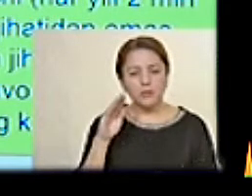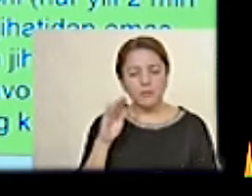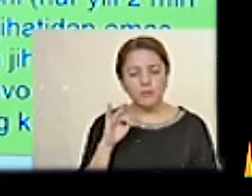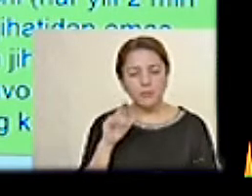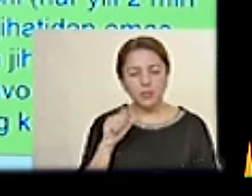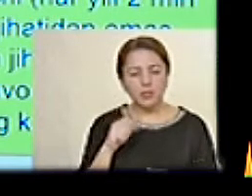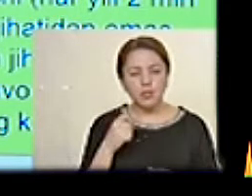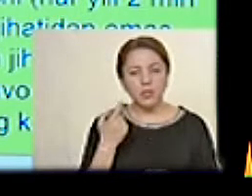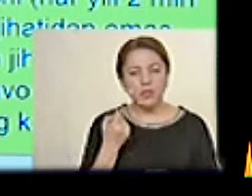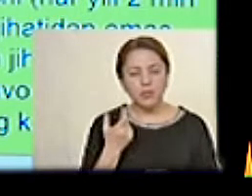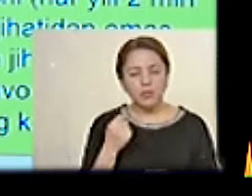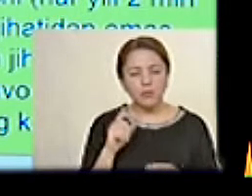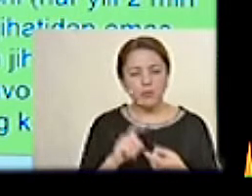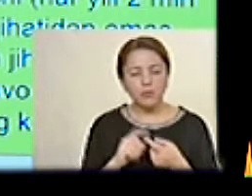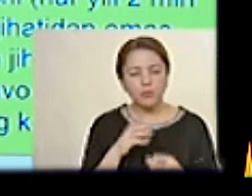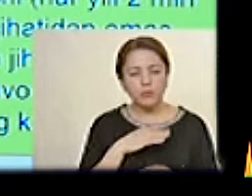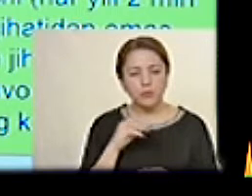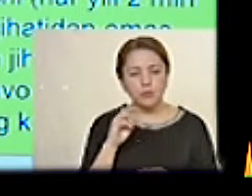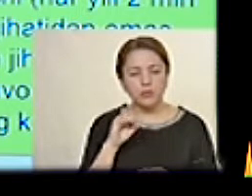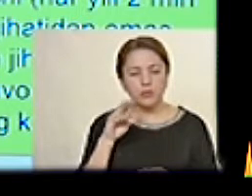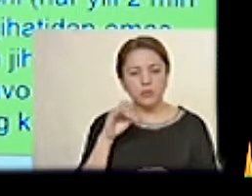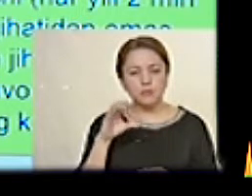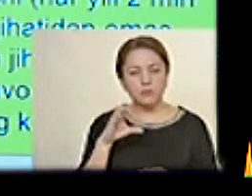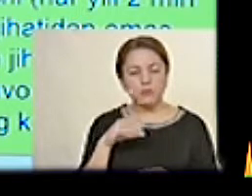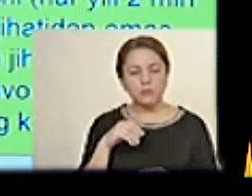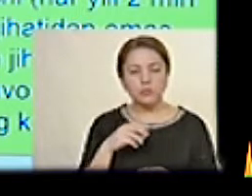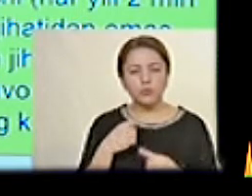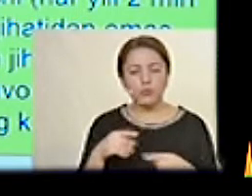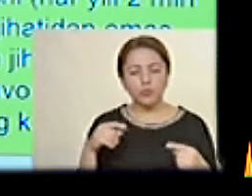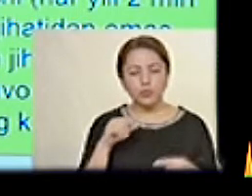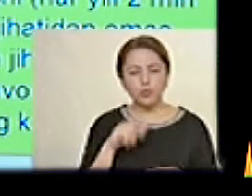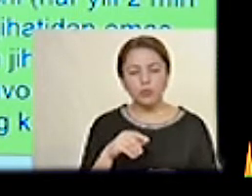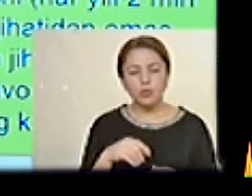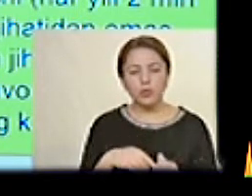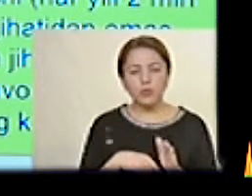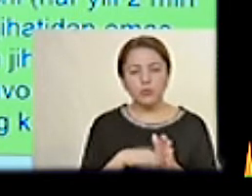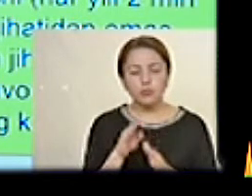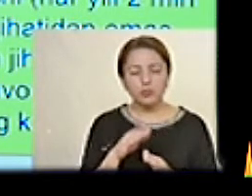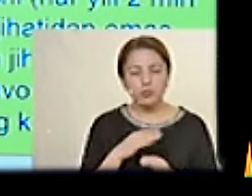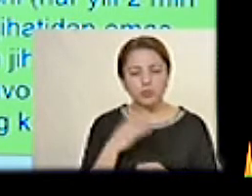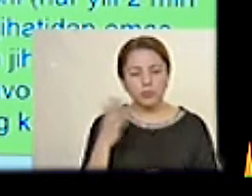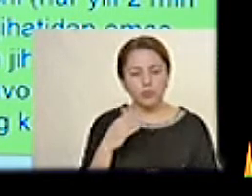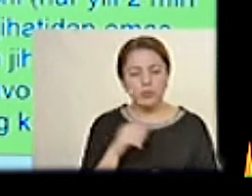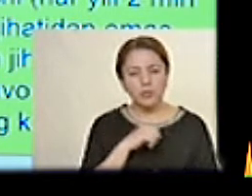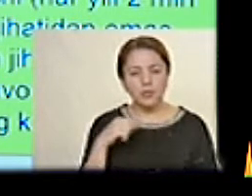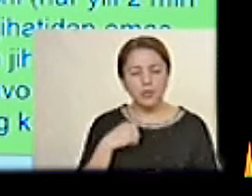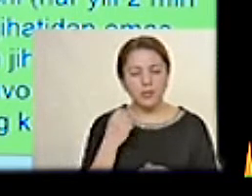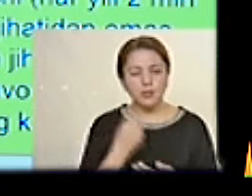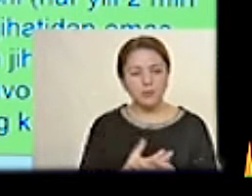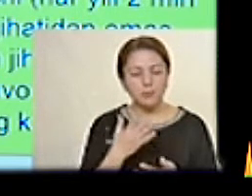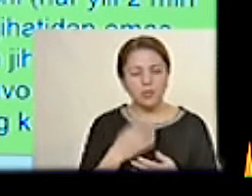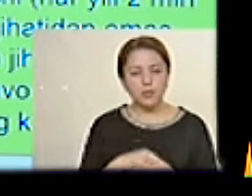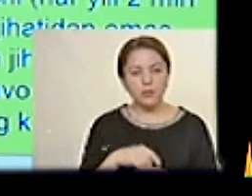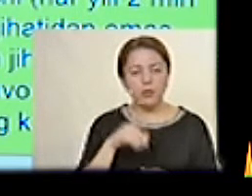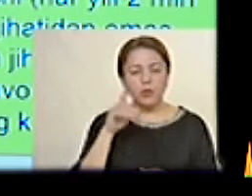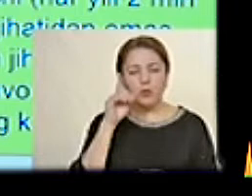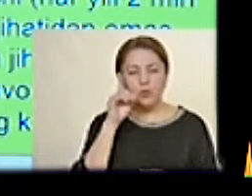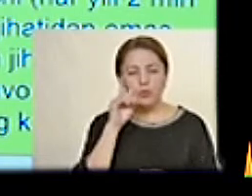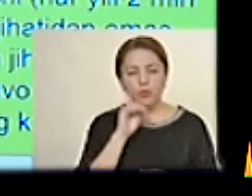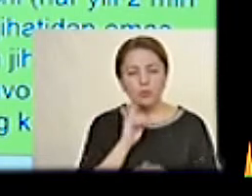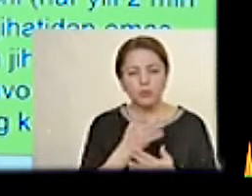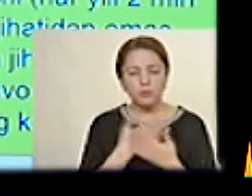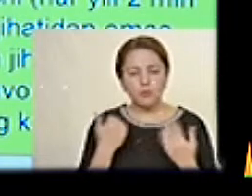bo'lgan transport turi hisoblanadi. Ya'ni buning afzalliklari eng qimmat bu noqulayligi